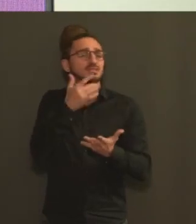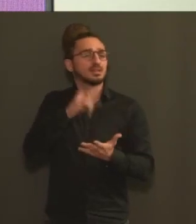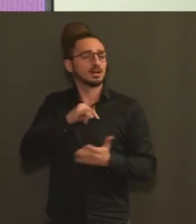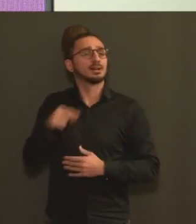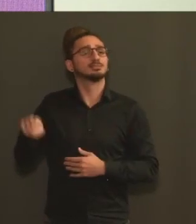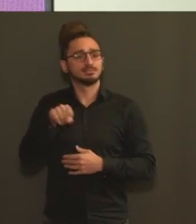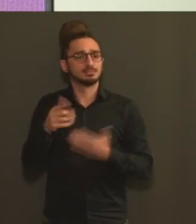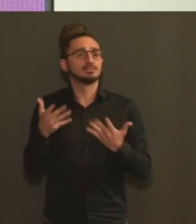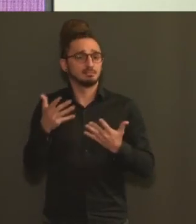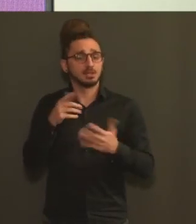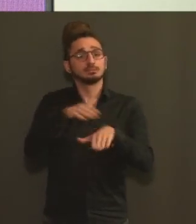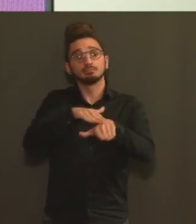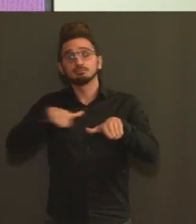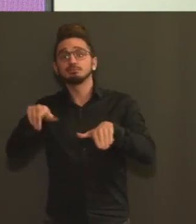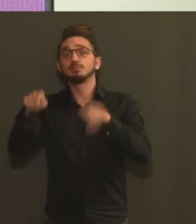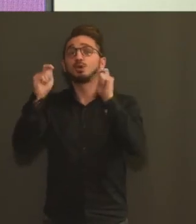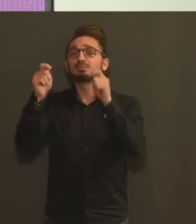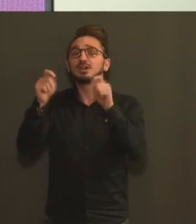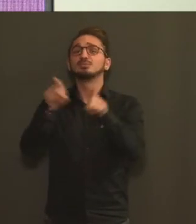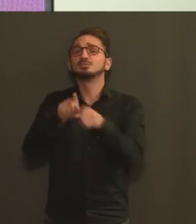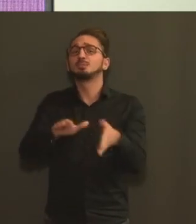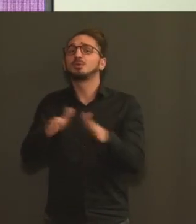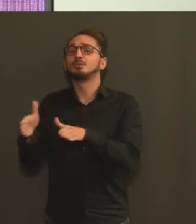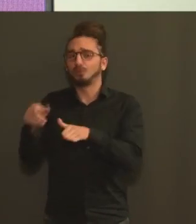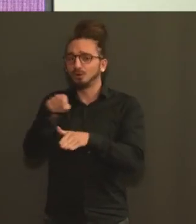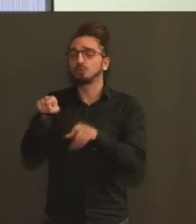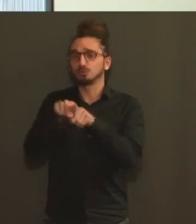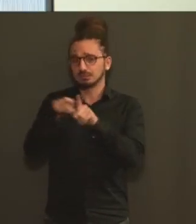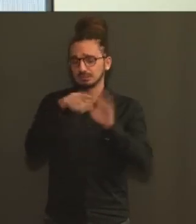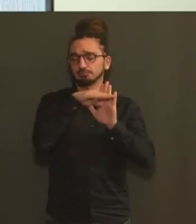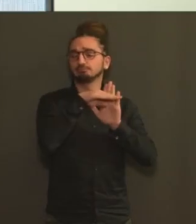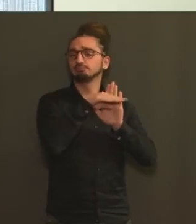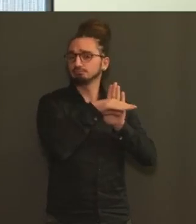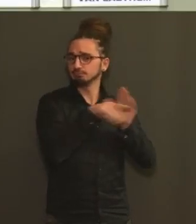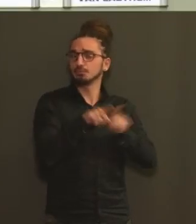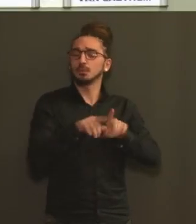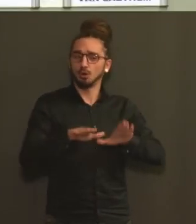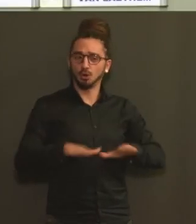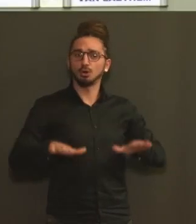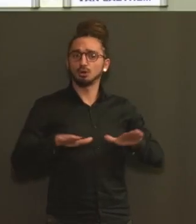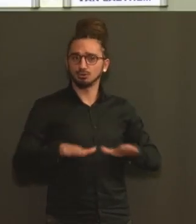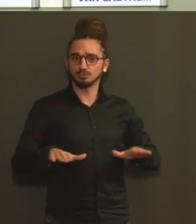est plus lente. La semaine dernière, nous avons eu